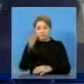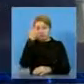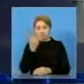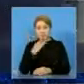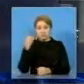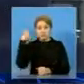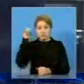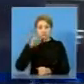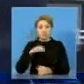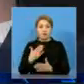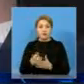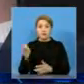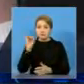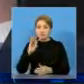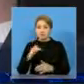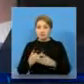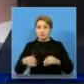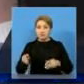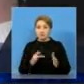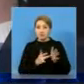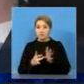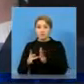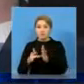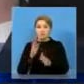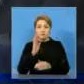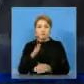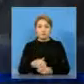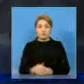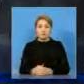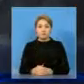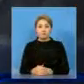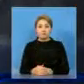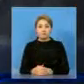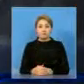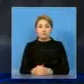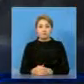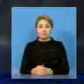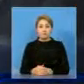соғыс болған тарихи жерлерге саяхат ұйымдастыру ойда бар. Гүлдана Байқызы, Аманжол Айтмағанбетов, Ақтөбе телеарнасы.